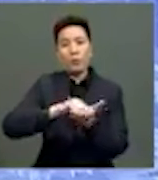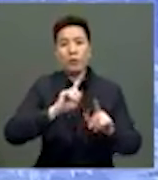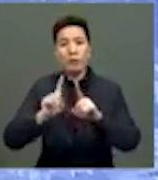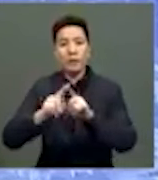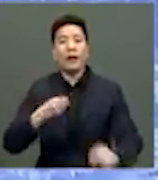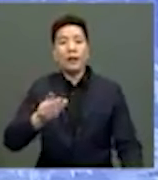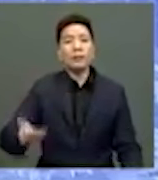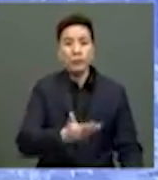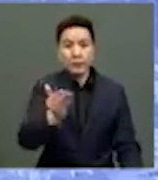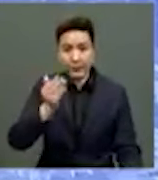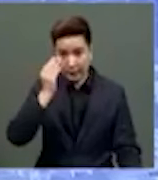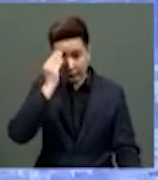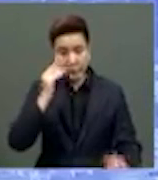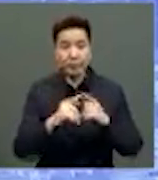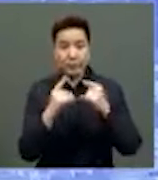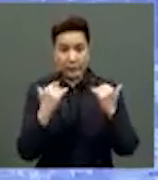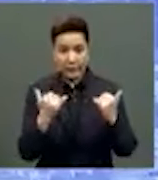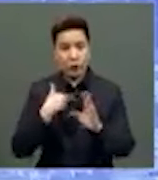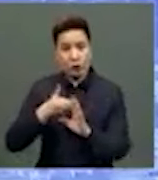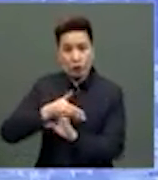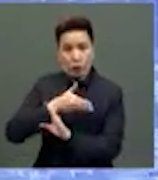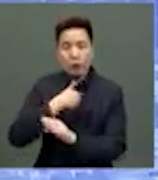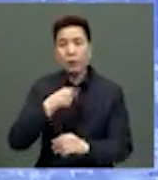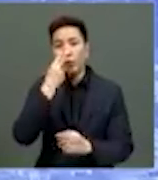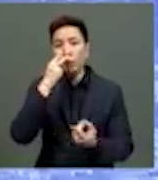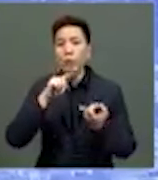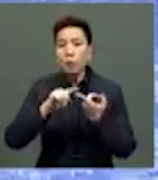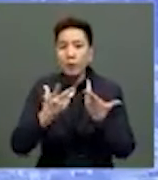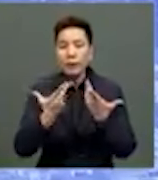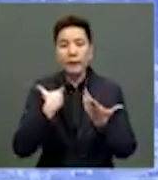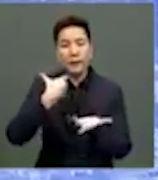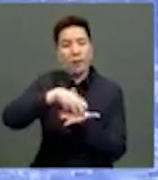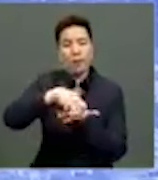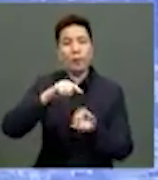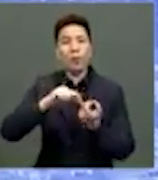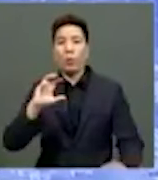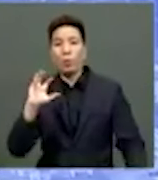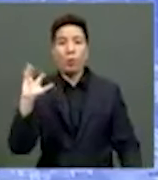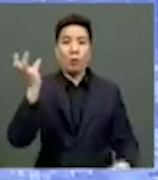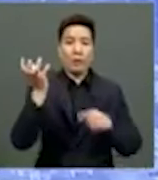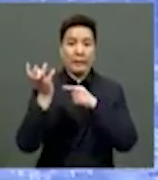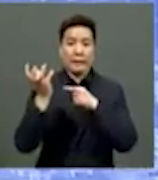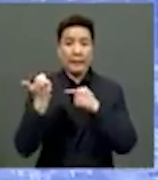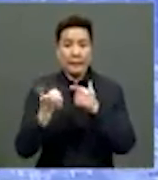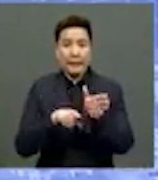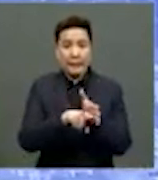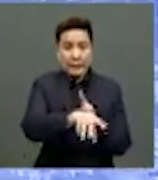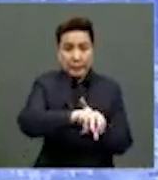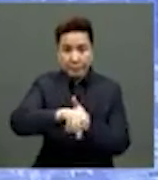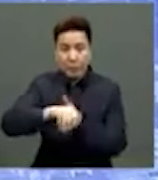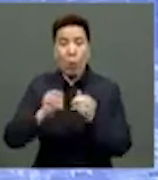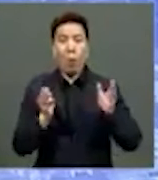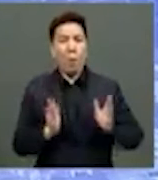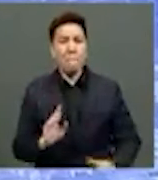มากมายเลยทีเดียวค่ะก่อนอื่นนะคะเราไปเริ่มกันที่สถานการณ์ระดับโลกผ่อนนะคะวันนี้ผู้ติดเชื้อราย